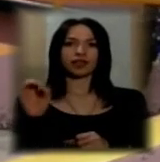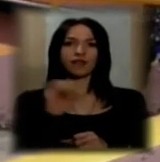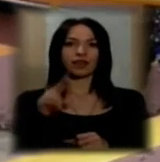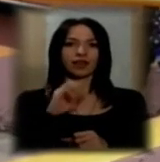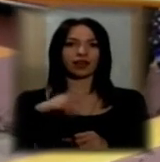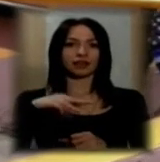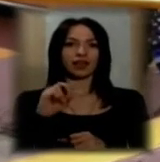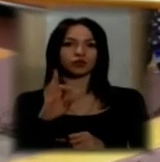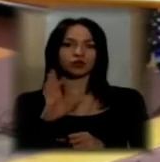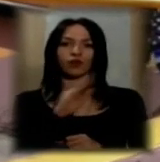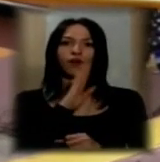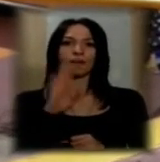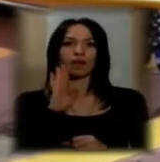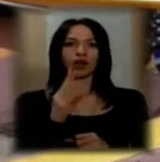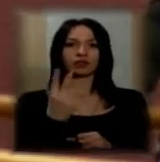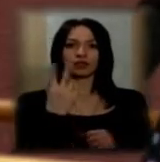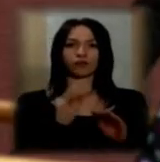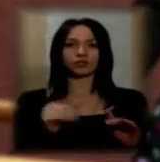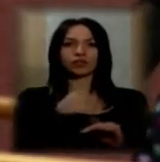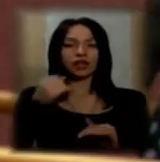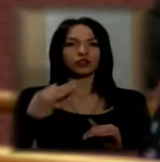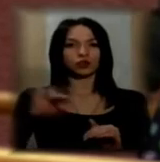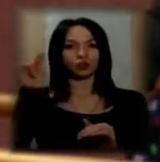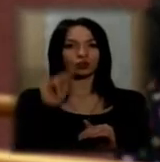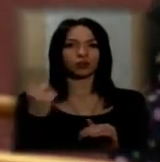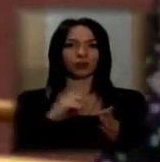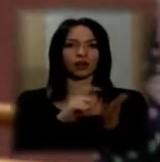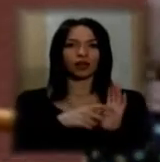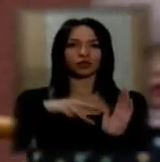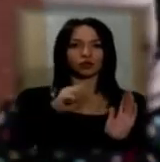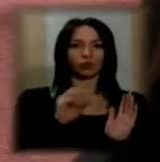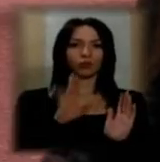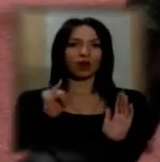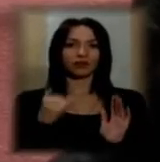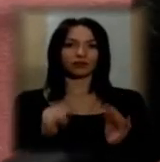2 дітей. Старший син – учень 1 класу Матвій. Від сьогодні не ходить до школи.